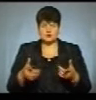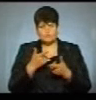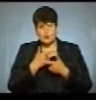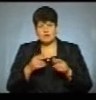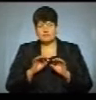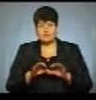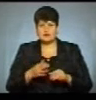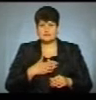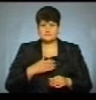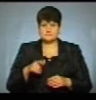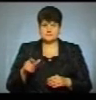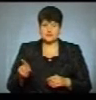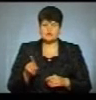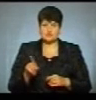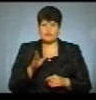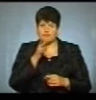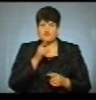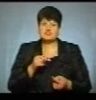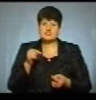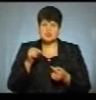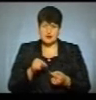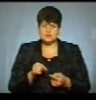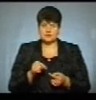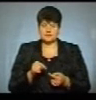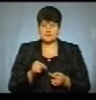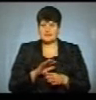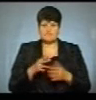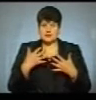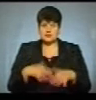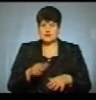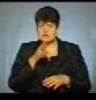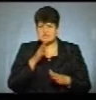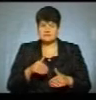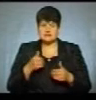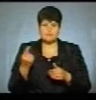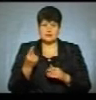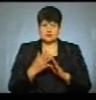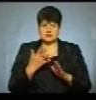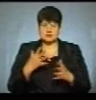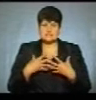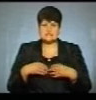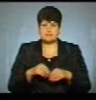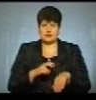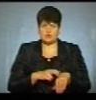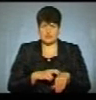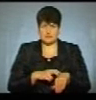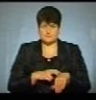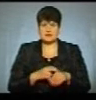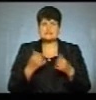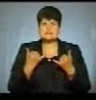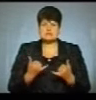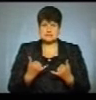проінформувати наших жителів, що вчасно, не втрачаючи час, звертатися в першу чергу до свого сімейного лікаря. Адже